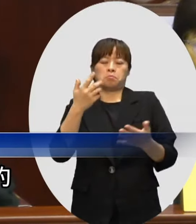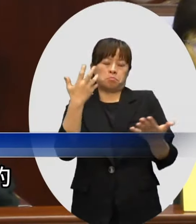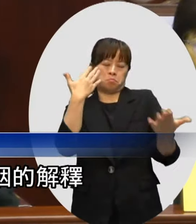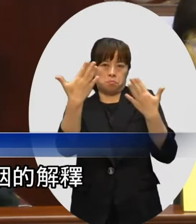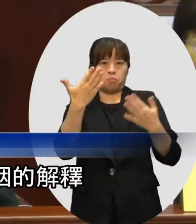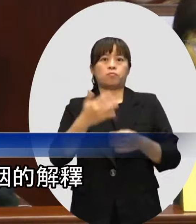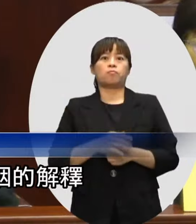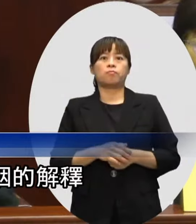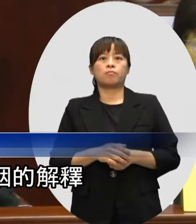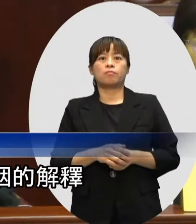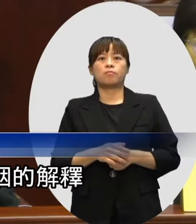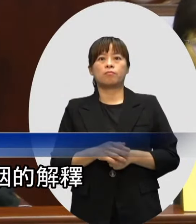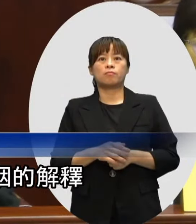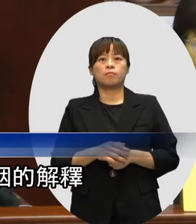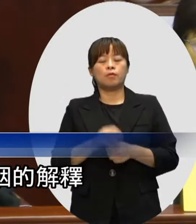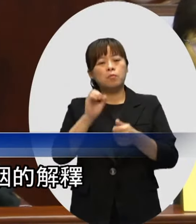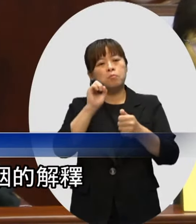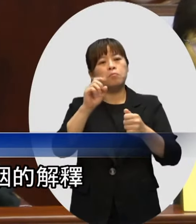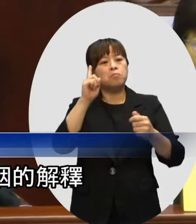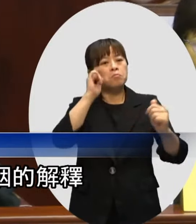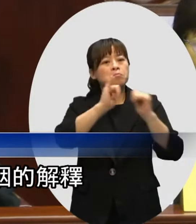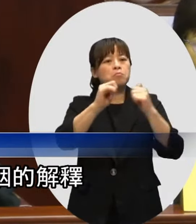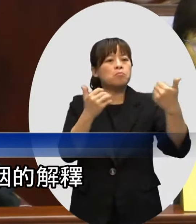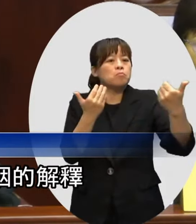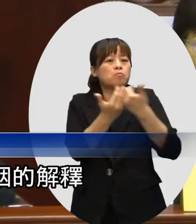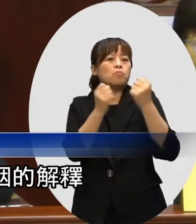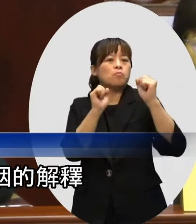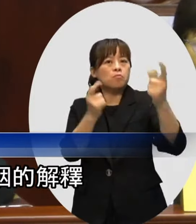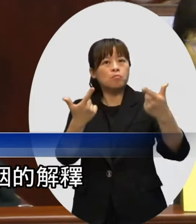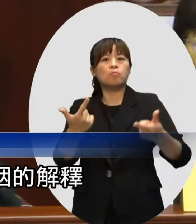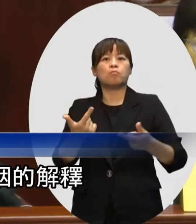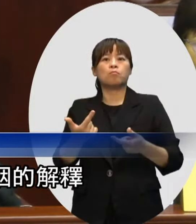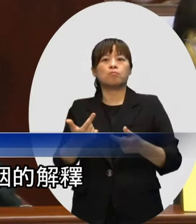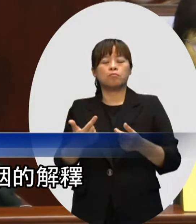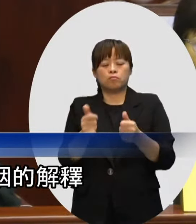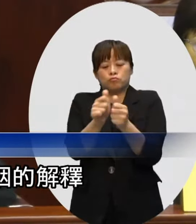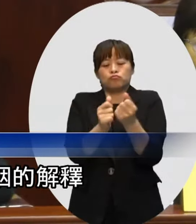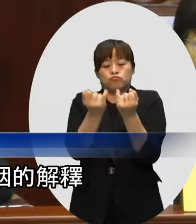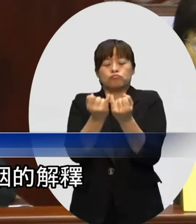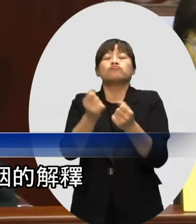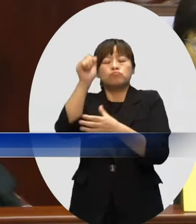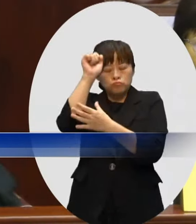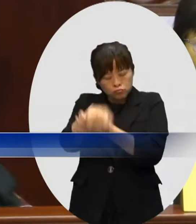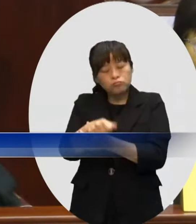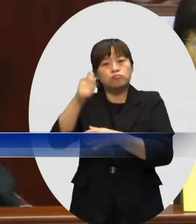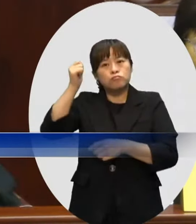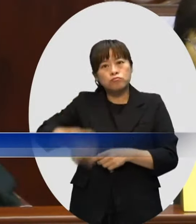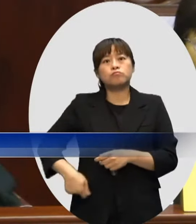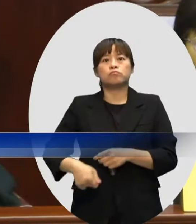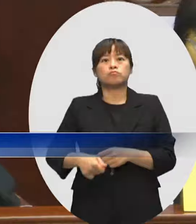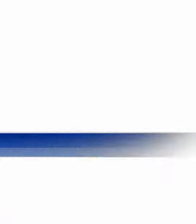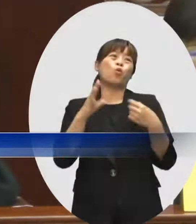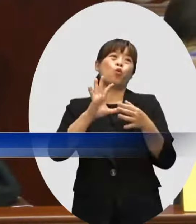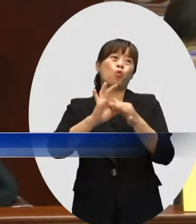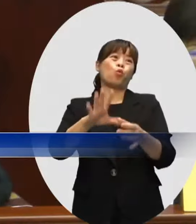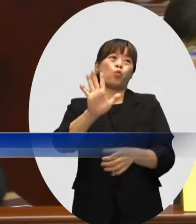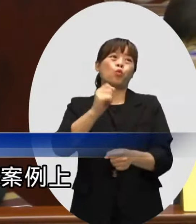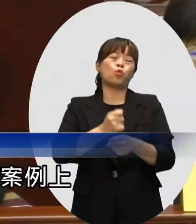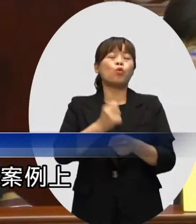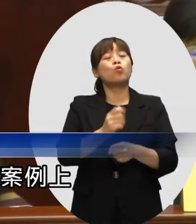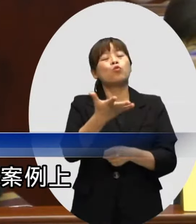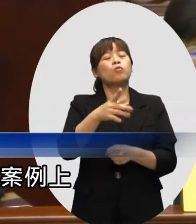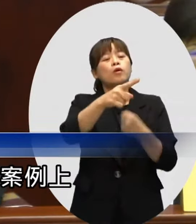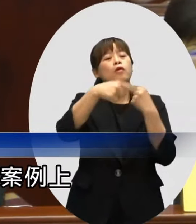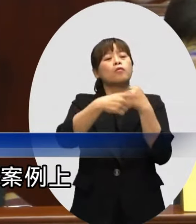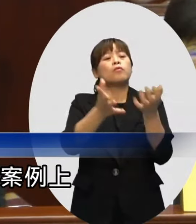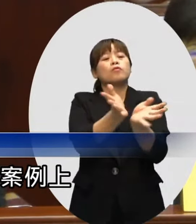的，跟民意不同而做出同性婚的解释。通奸除罪的解释，为什么法